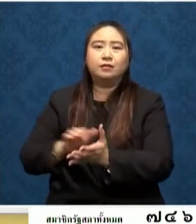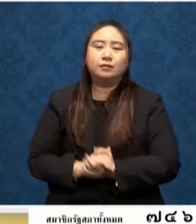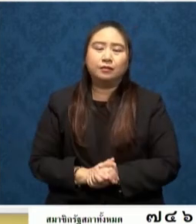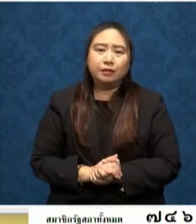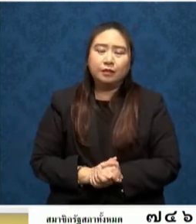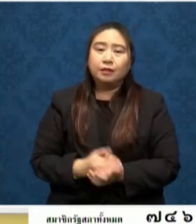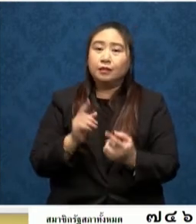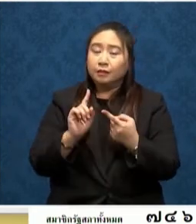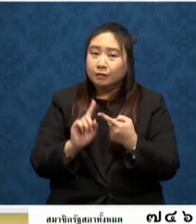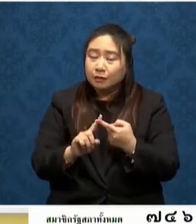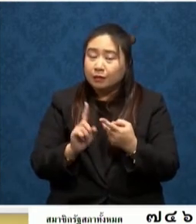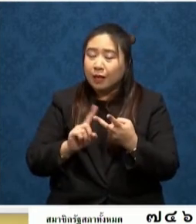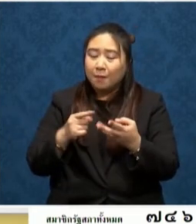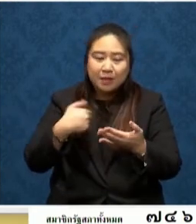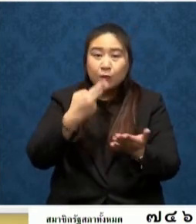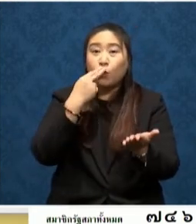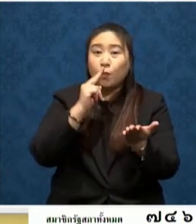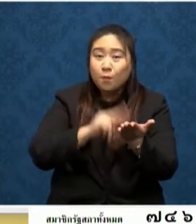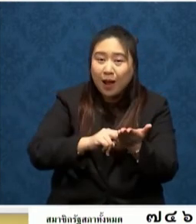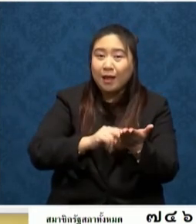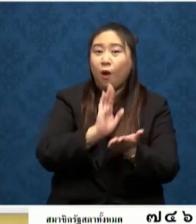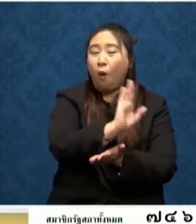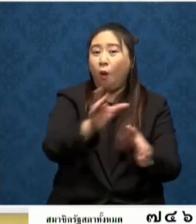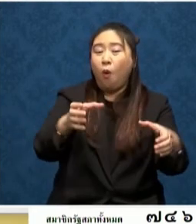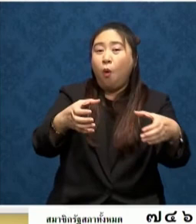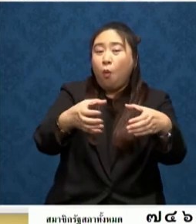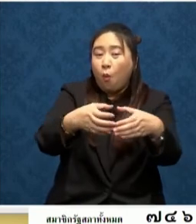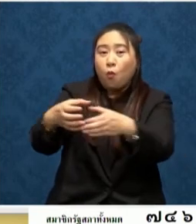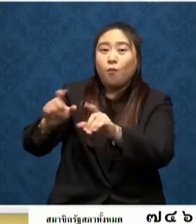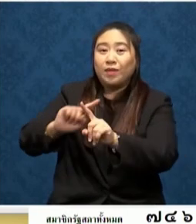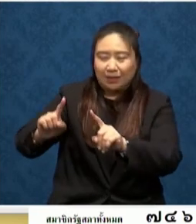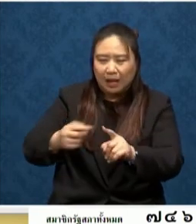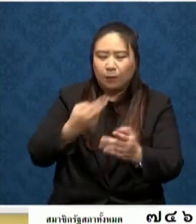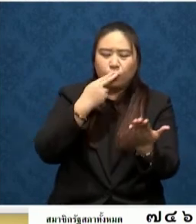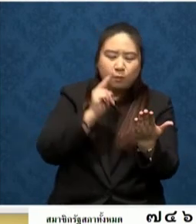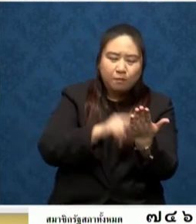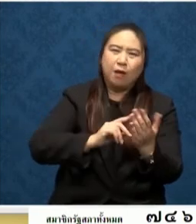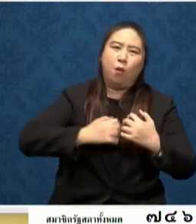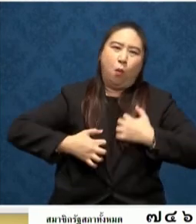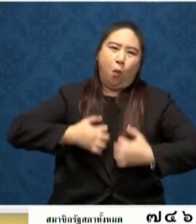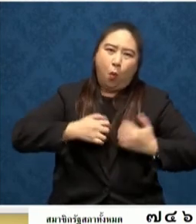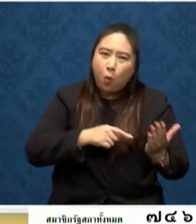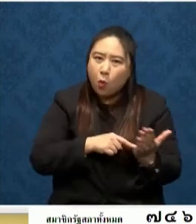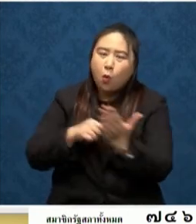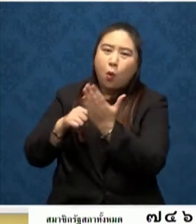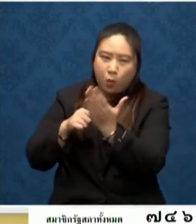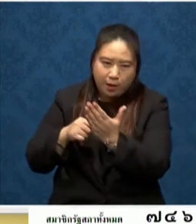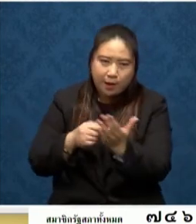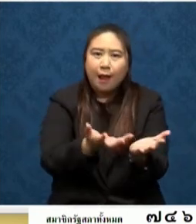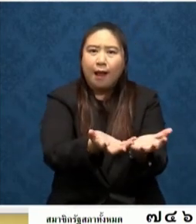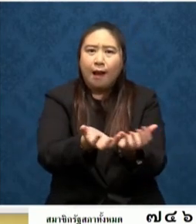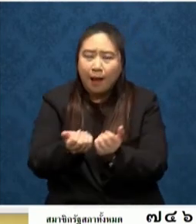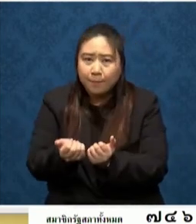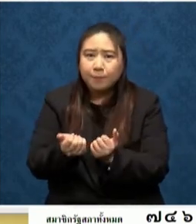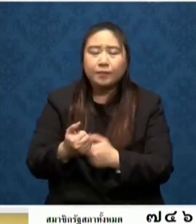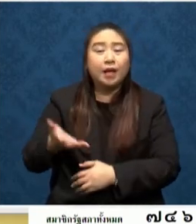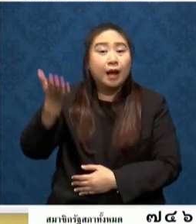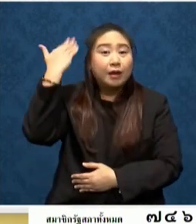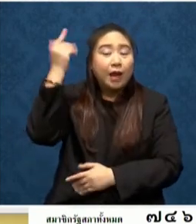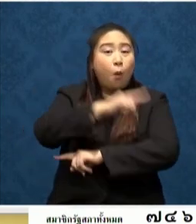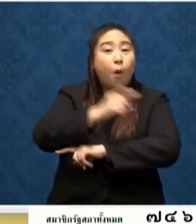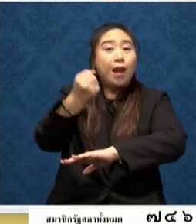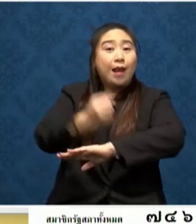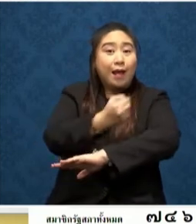หนัสือลองเรีนจากกลุพน้LSรวมไปถึงแรงการในวัแงงานแ่งชาต์ที่ผ่านมา